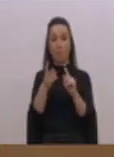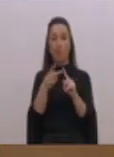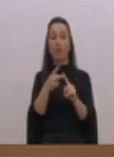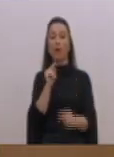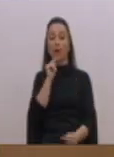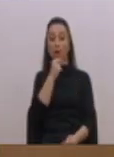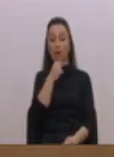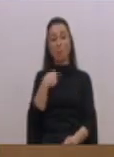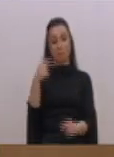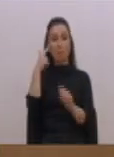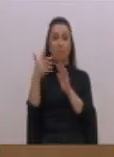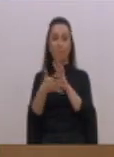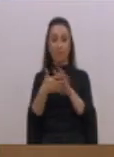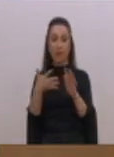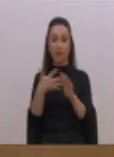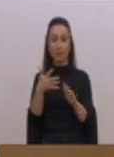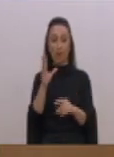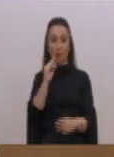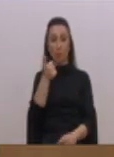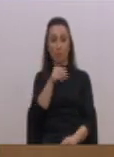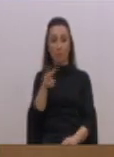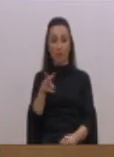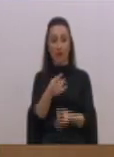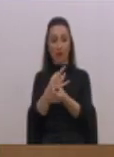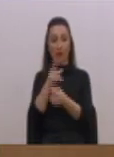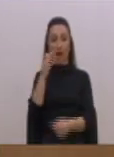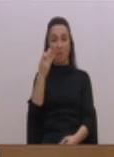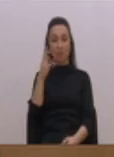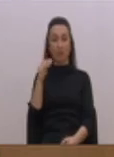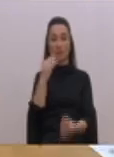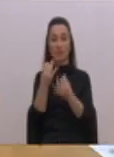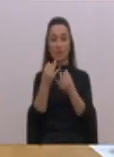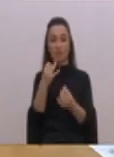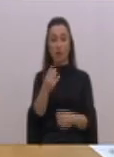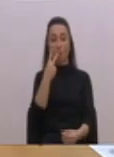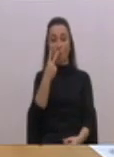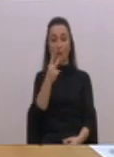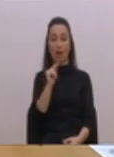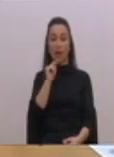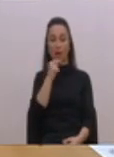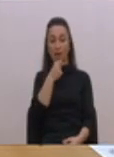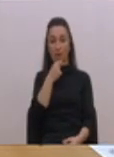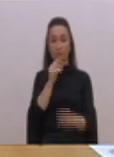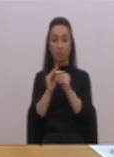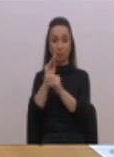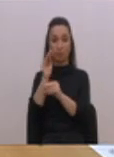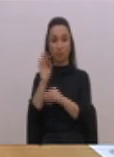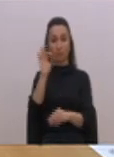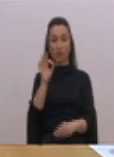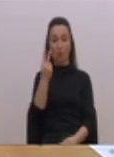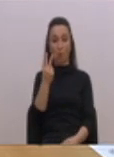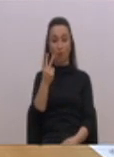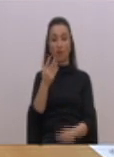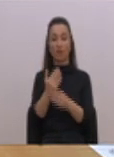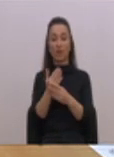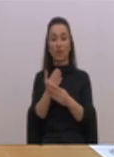ეკონომიკა. Მე მესმის, რომ როდესაც პრემიერ-მინისტრი ღარიბაშვილი საუბრობს ორნიშნა ეკონომიკურ ზრდაზე, ეს თქვენთვის